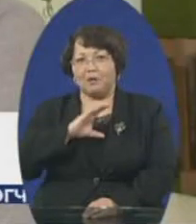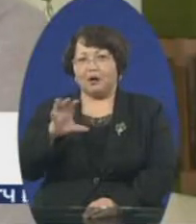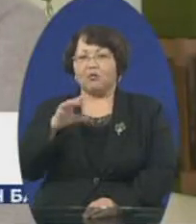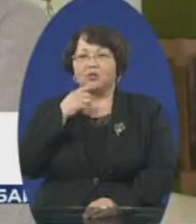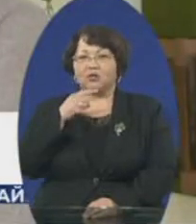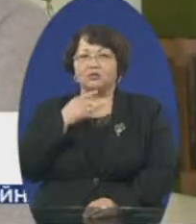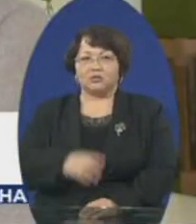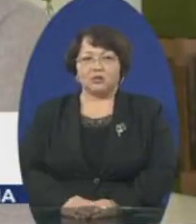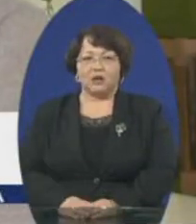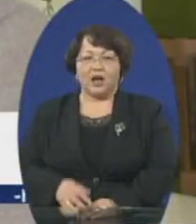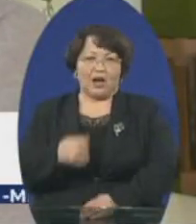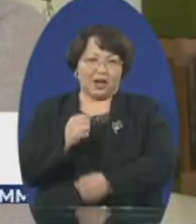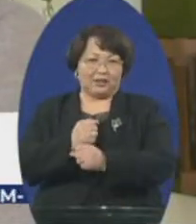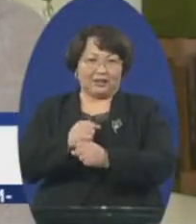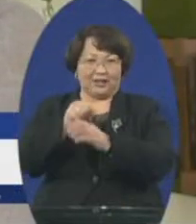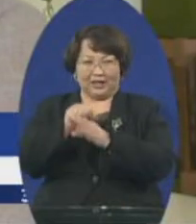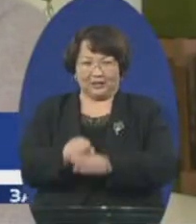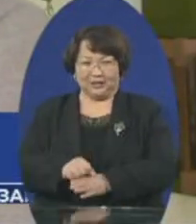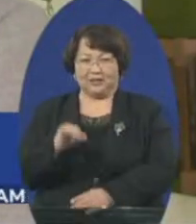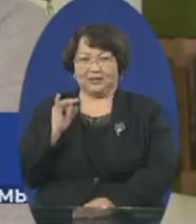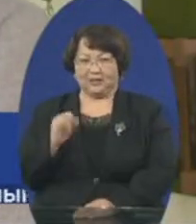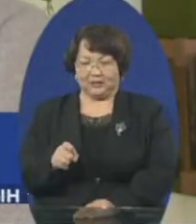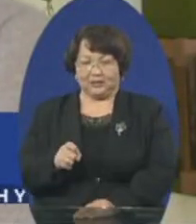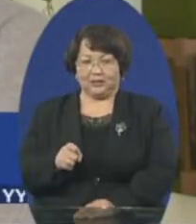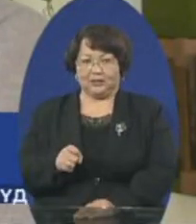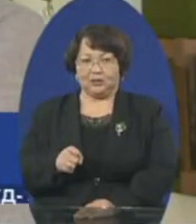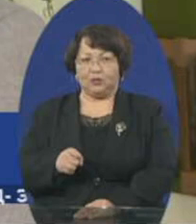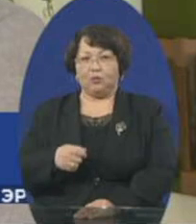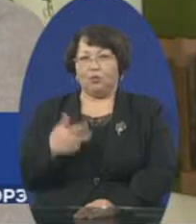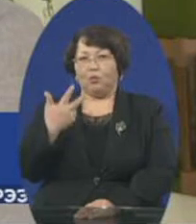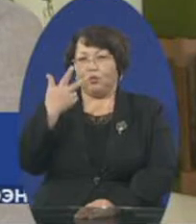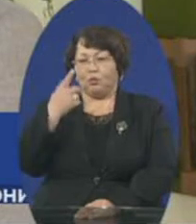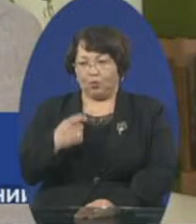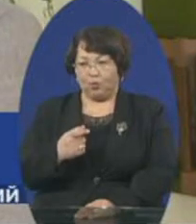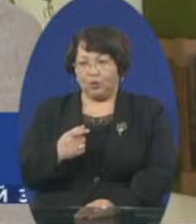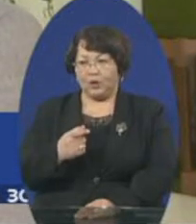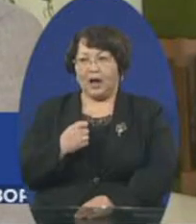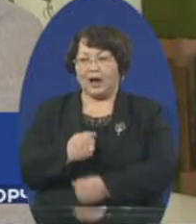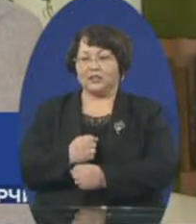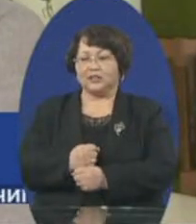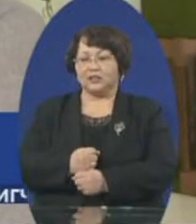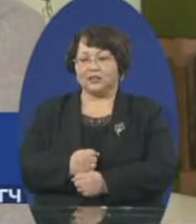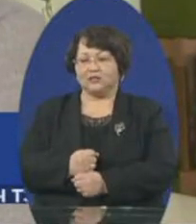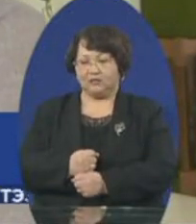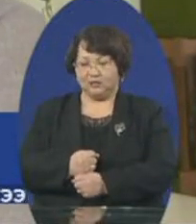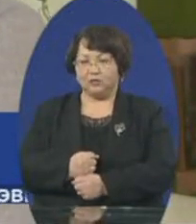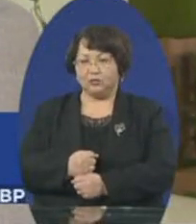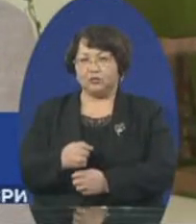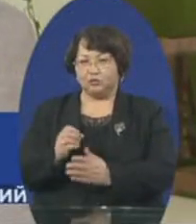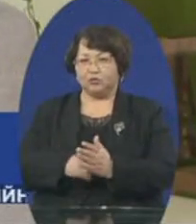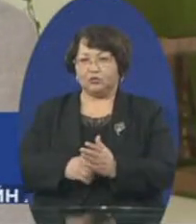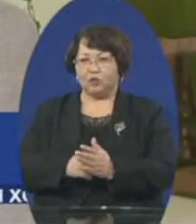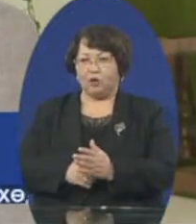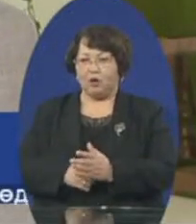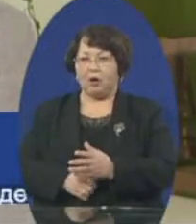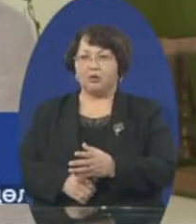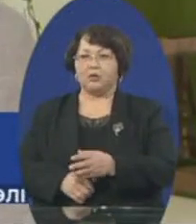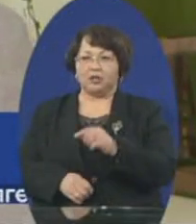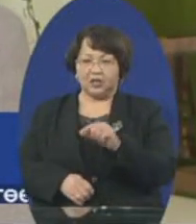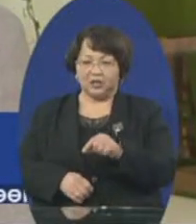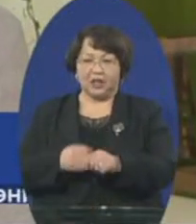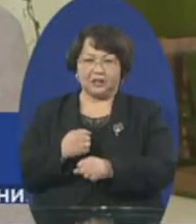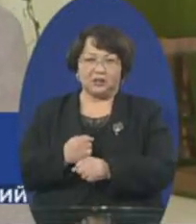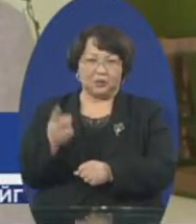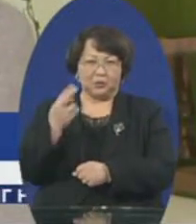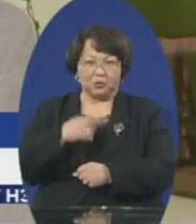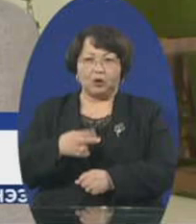одоо ажлын ачаал маш их байна. 3 хүний ажлыг 2 хүн хийж байна. Энийг бол багсгаж хөдөлмөрийн мөжлөгөөс нэгдүгээрт арилгаж өгөөч гэдэг